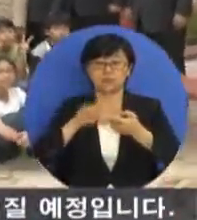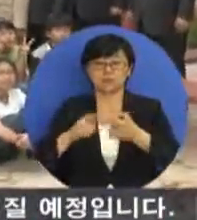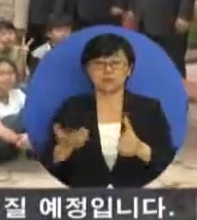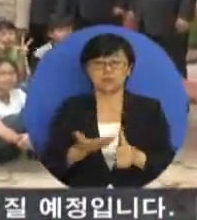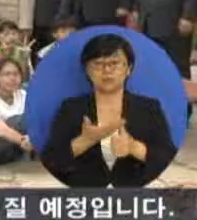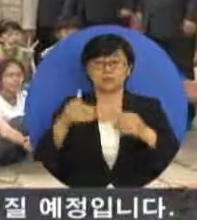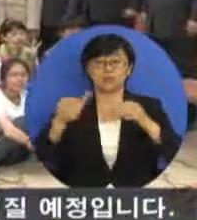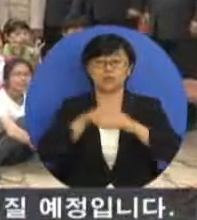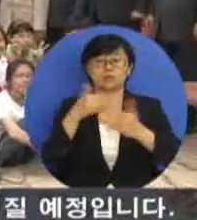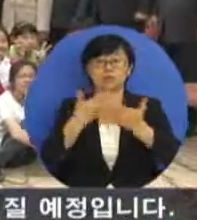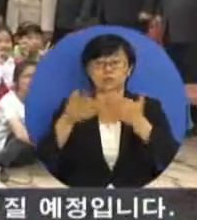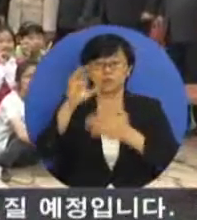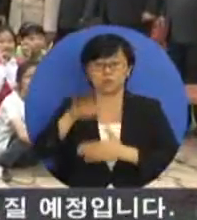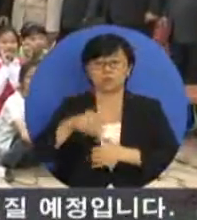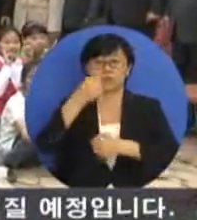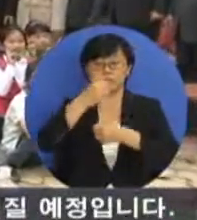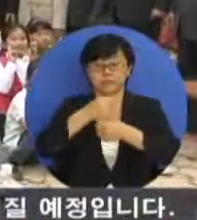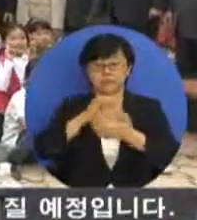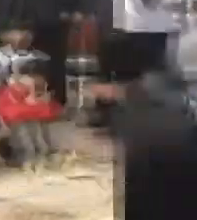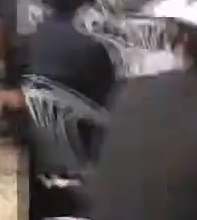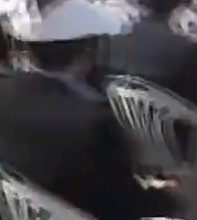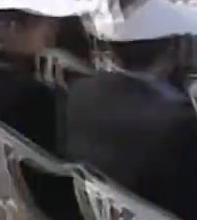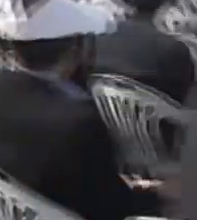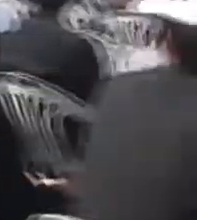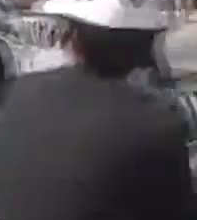문화 체험 공간으로 꾸며질 예정입니다.